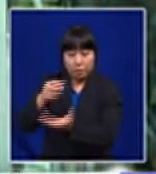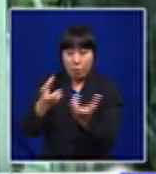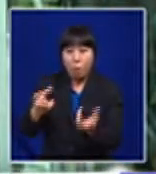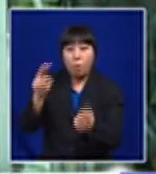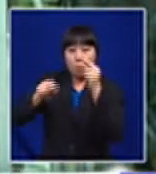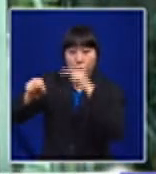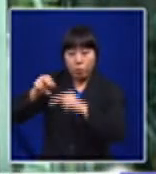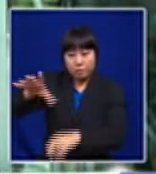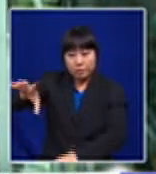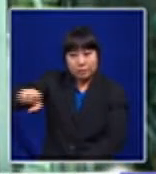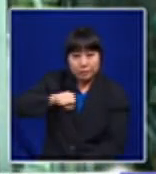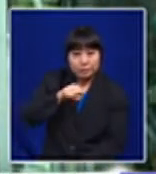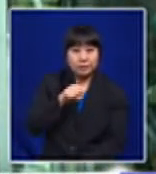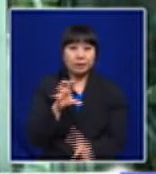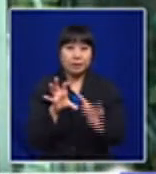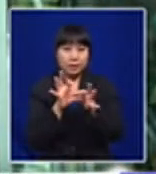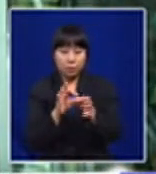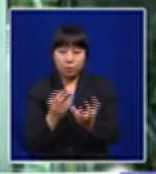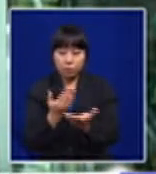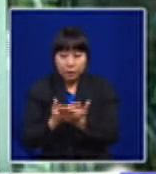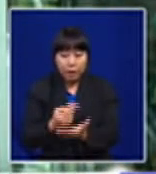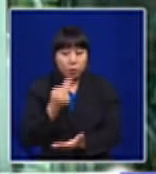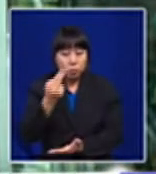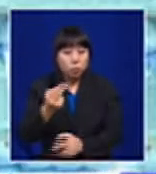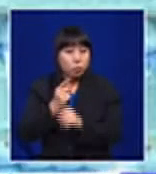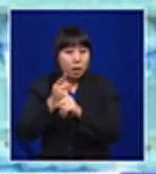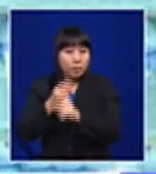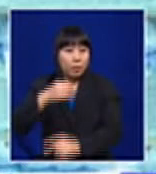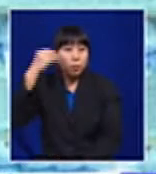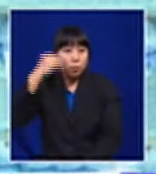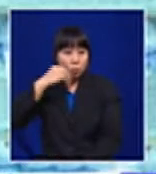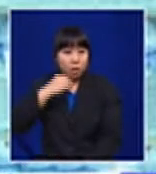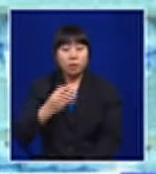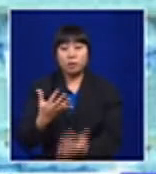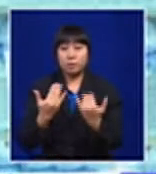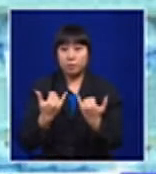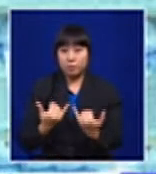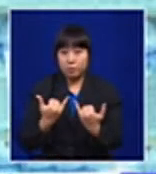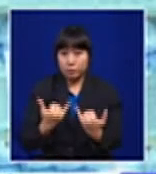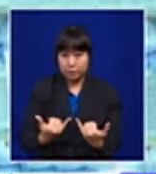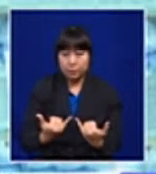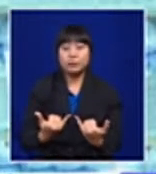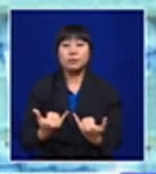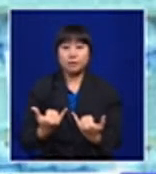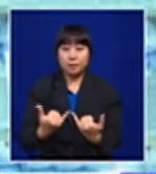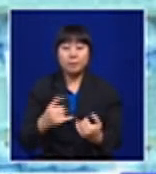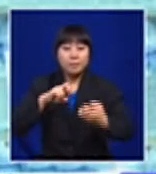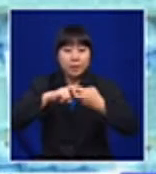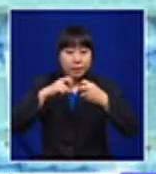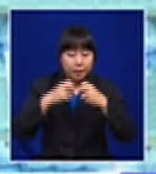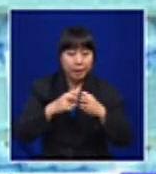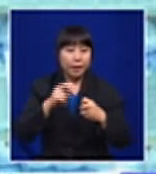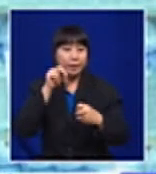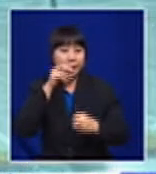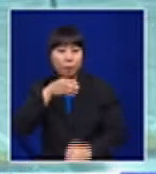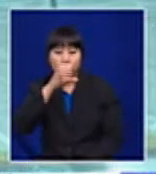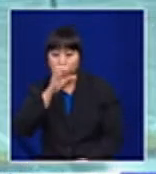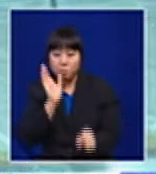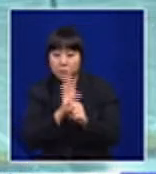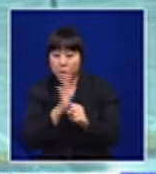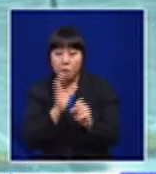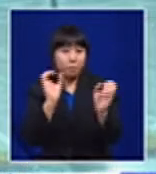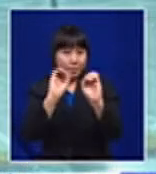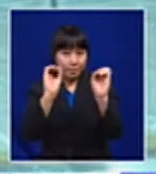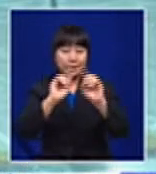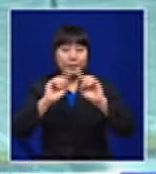าอยู่ในกลุ่มสินค้าที่จะต้องติดตามราคาทุกวันอย่างไรก็ตามยืนยันว่าปัจจุบันยังไม่พบการขาดแคลนน้ำดื่มแ